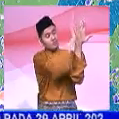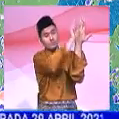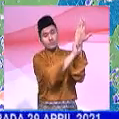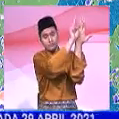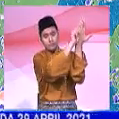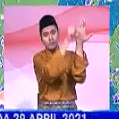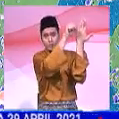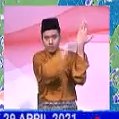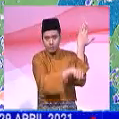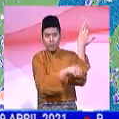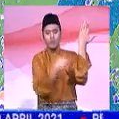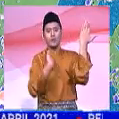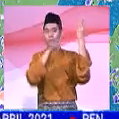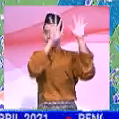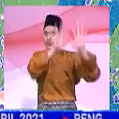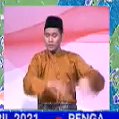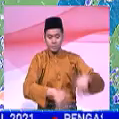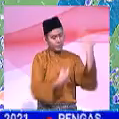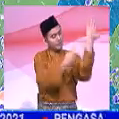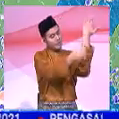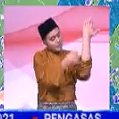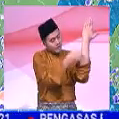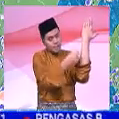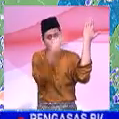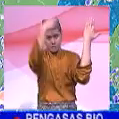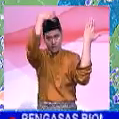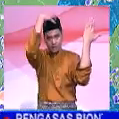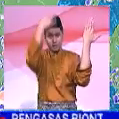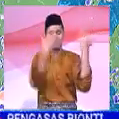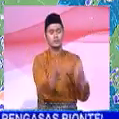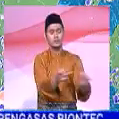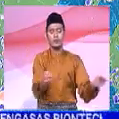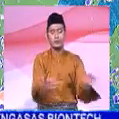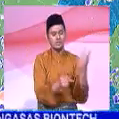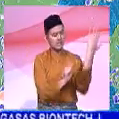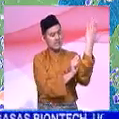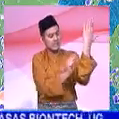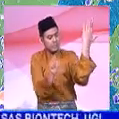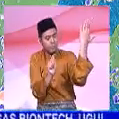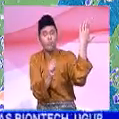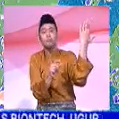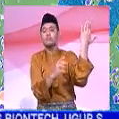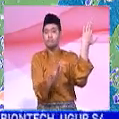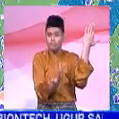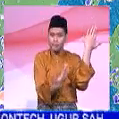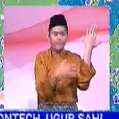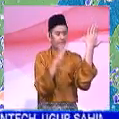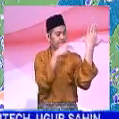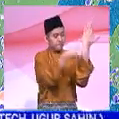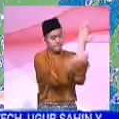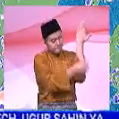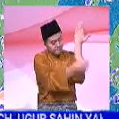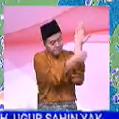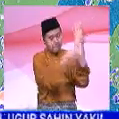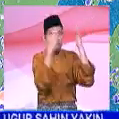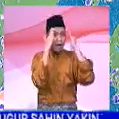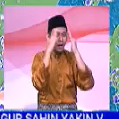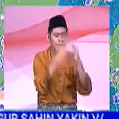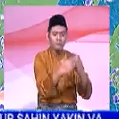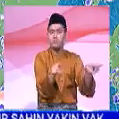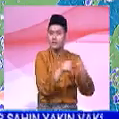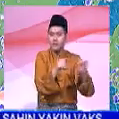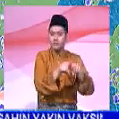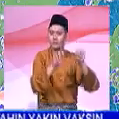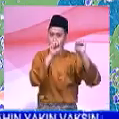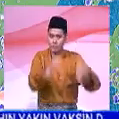di negeri Selangor dan beberapa kawasan melibatkan kawasan timur semenanjung, negeri Pahang dan juga di negeri Johor. Kelompok awan aktif